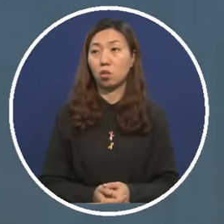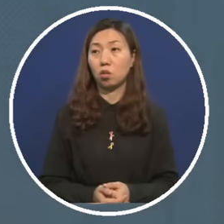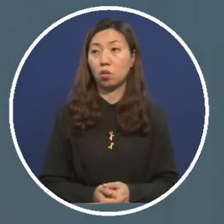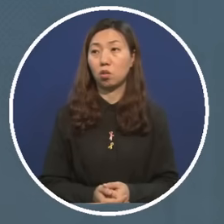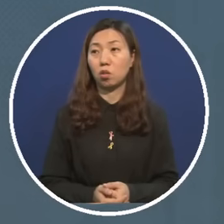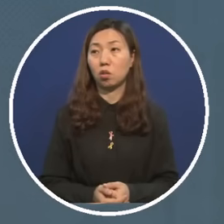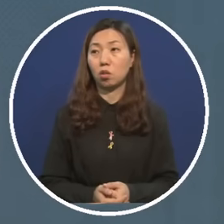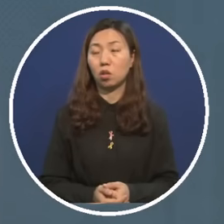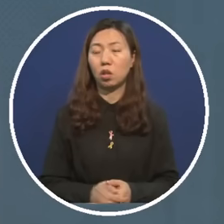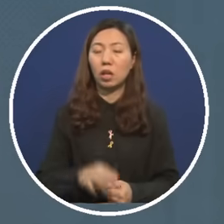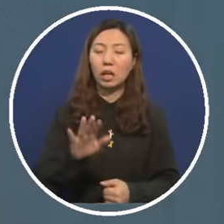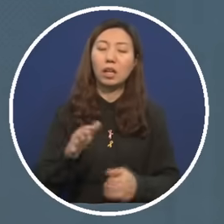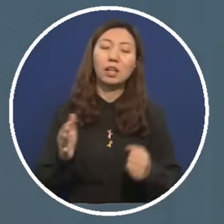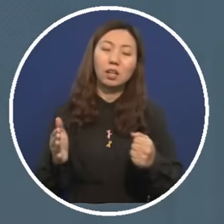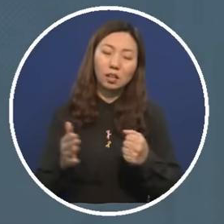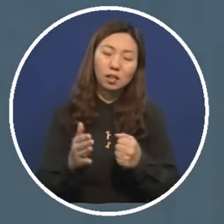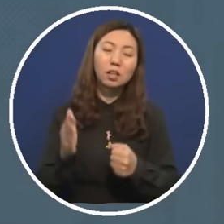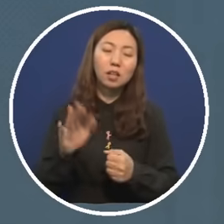아니 그러니까